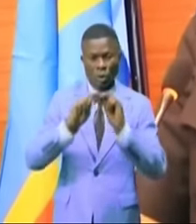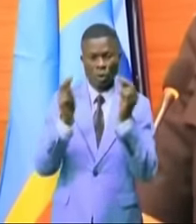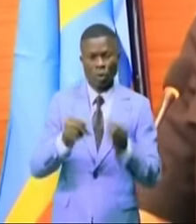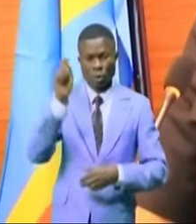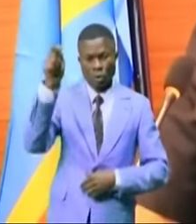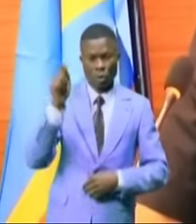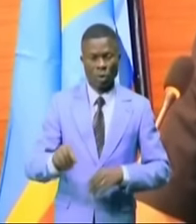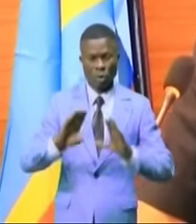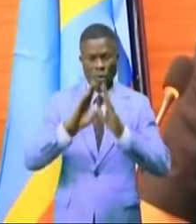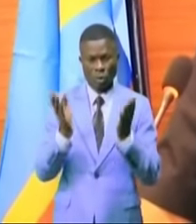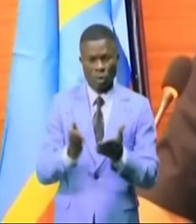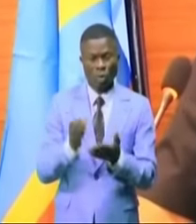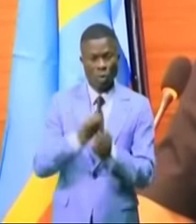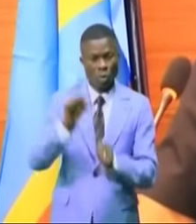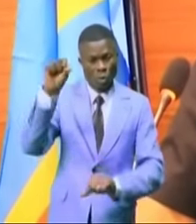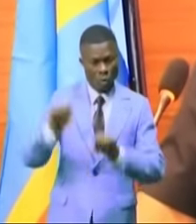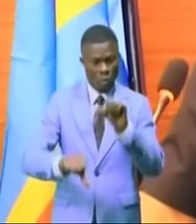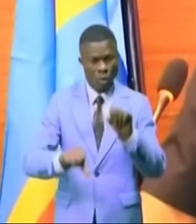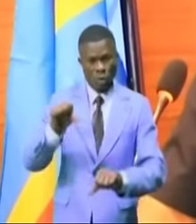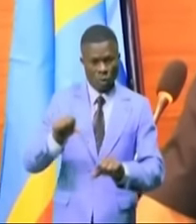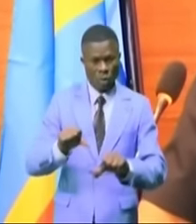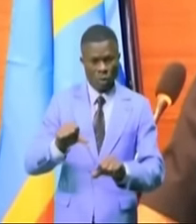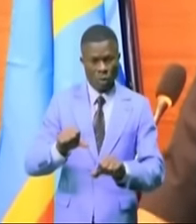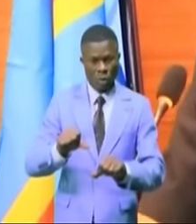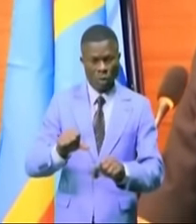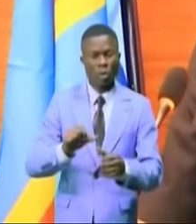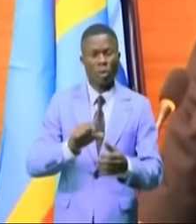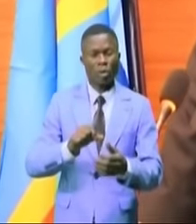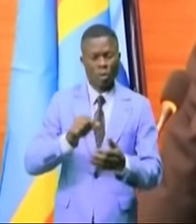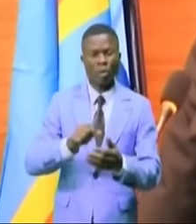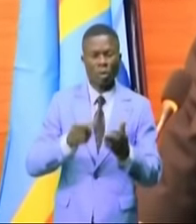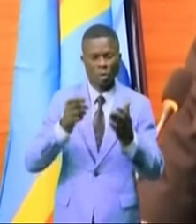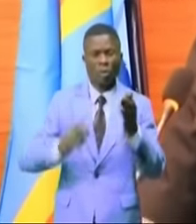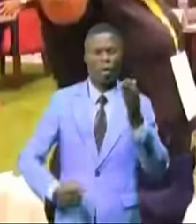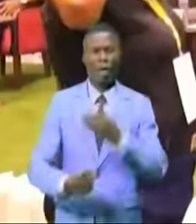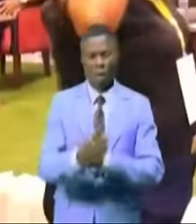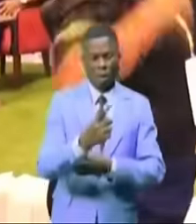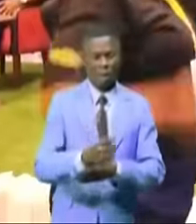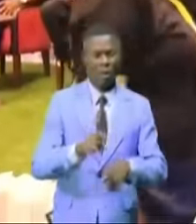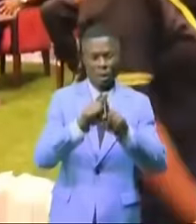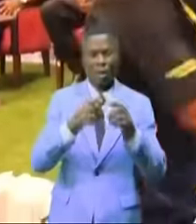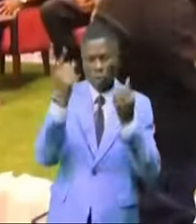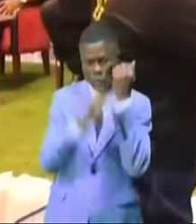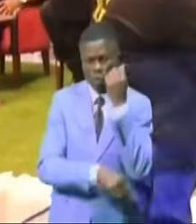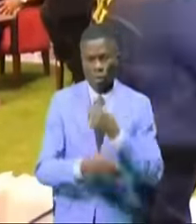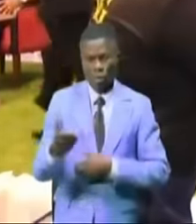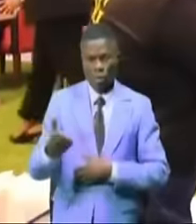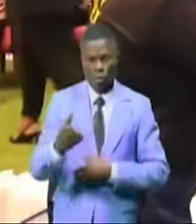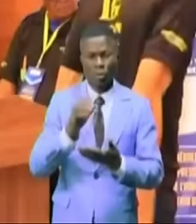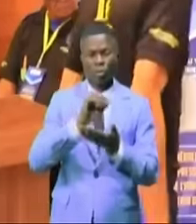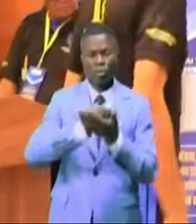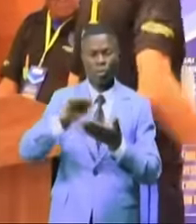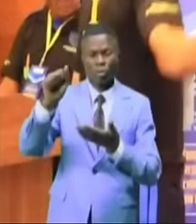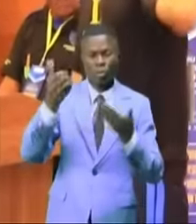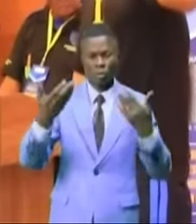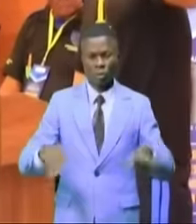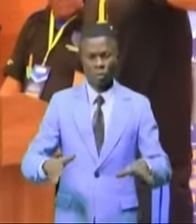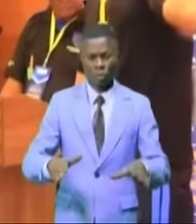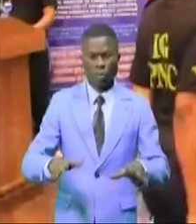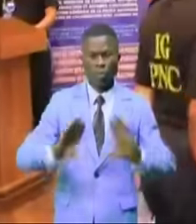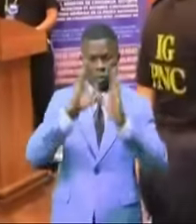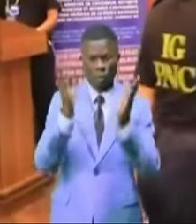tout traitement dégradant ne seront laissés impunis. Les 10 séminaires s'est clôturé et les